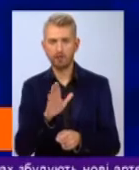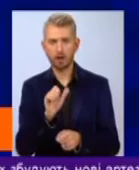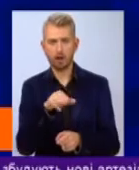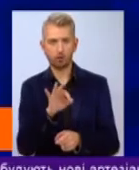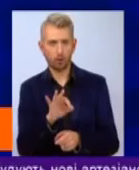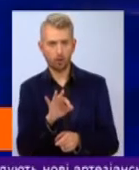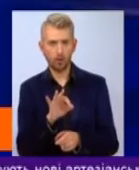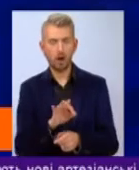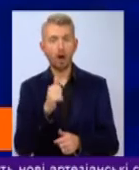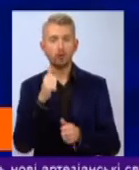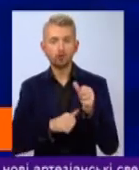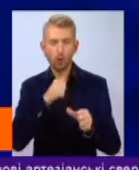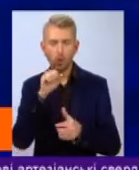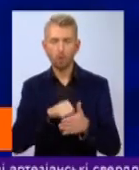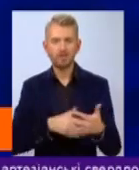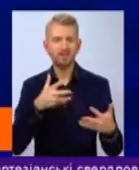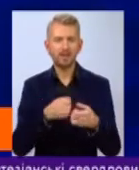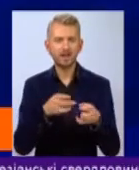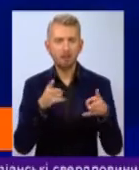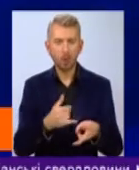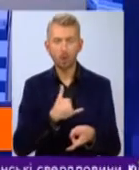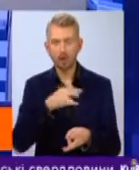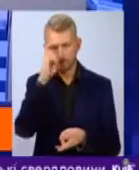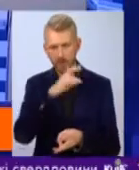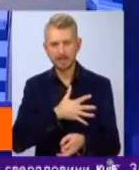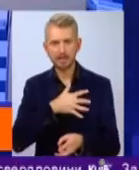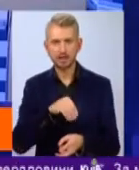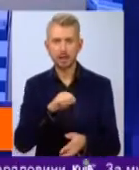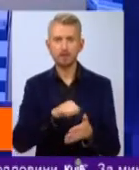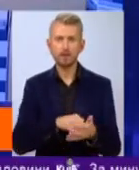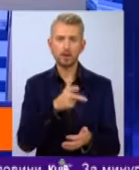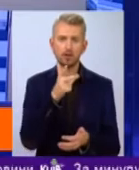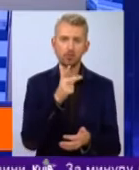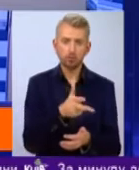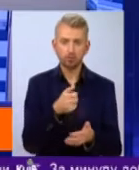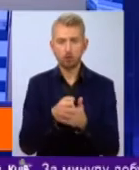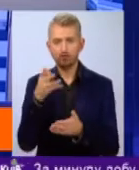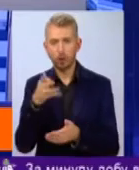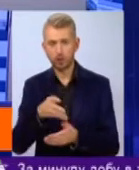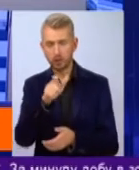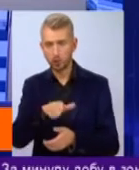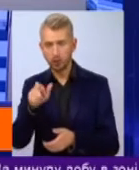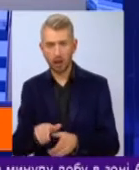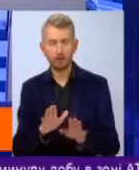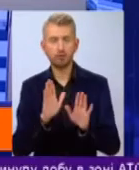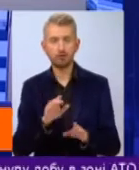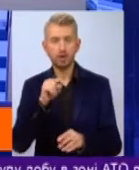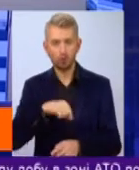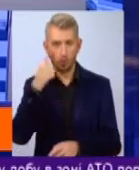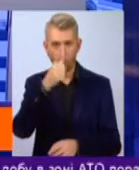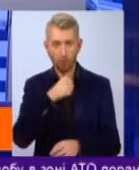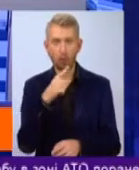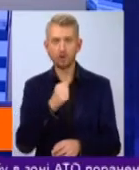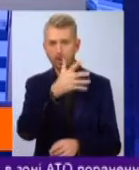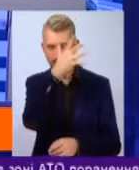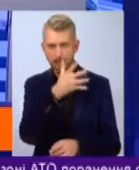А щороку від ДТП в нас в країні гине від 3 до 4 тисяч людей. І лише цього року за